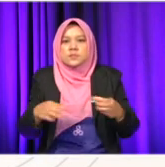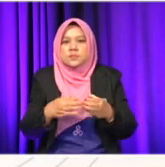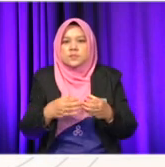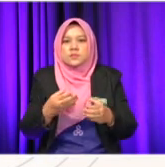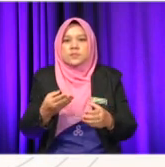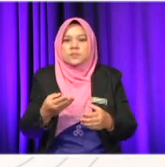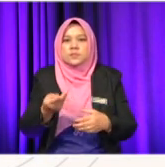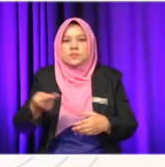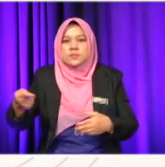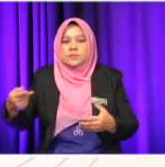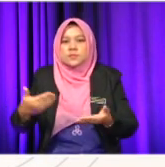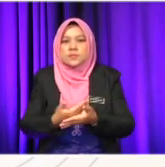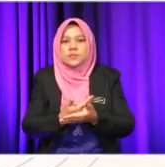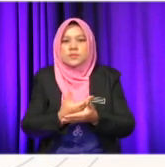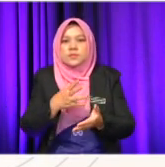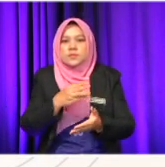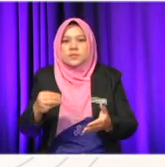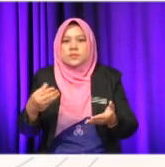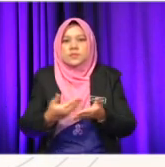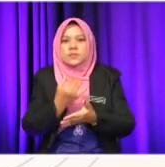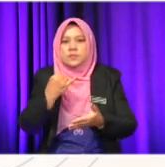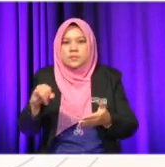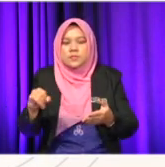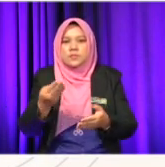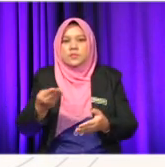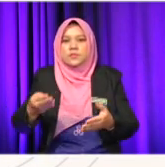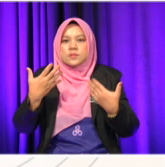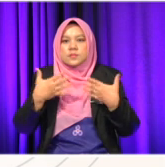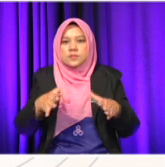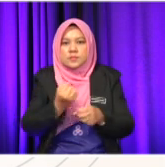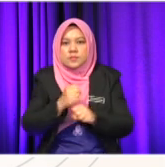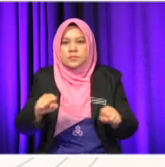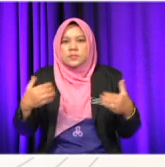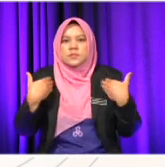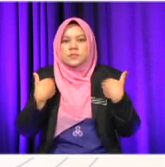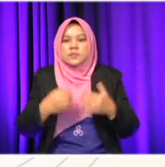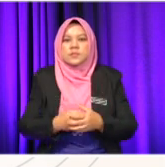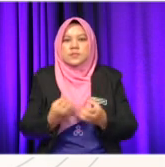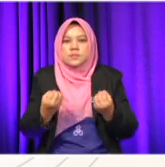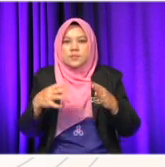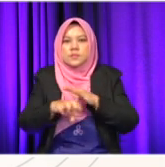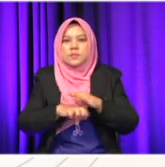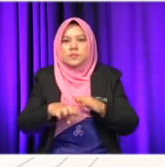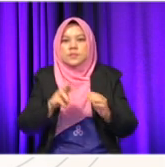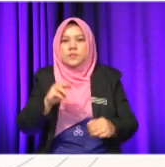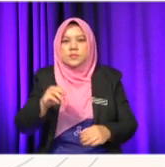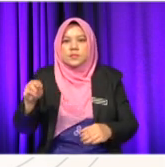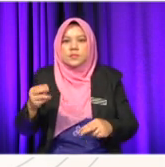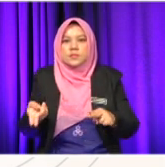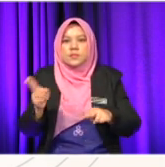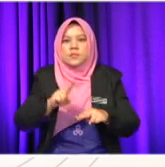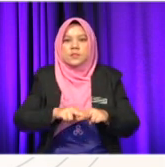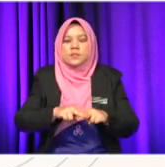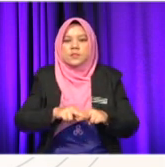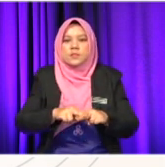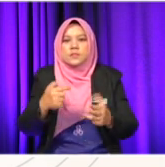Haru dan memperbaharui produk seni Ade menggunakan berbagai elemen multimedia yang meningkatkan nilai